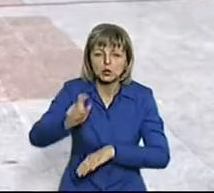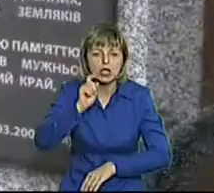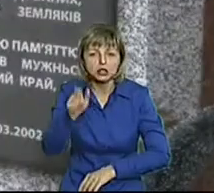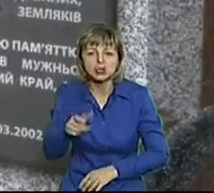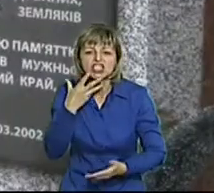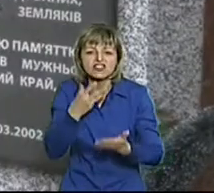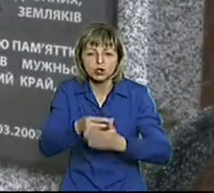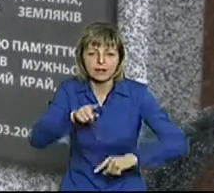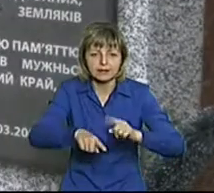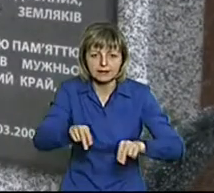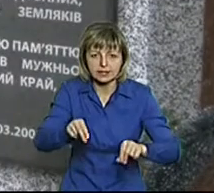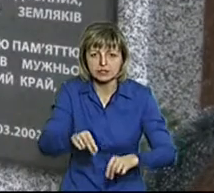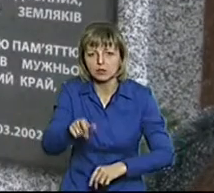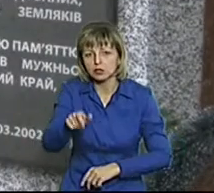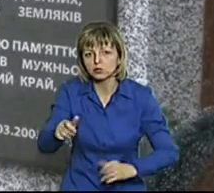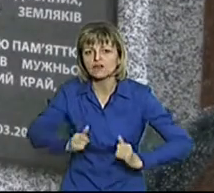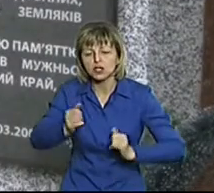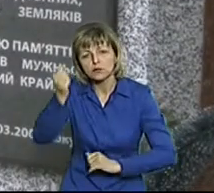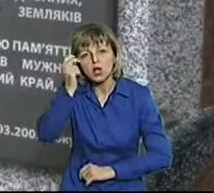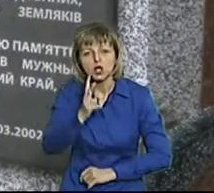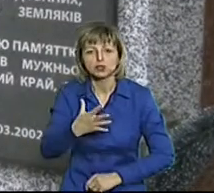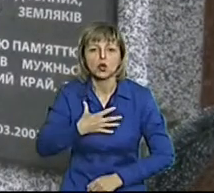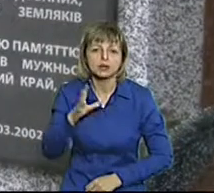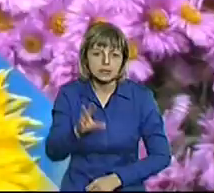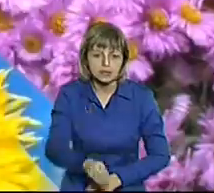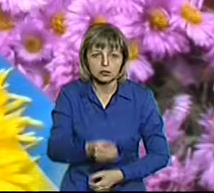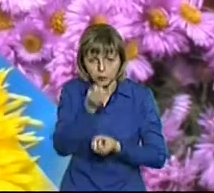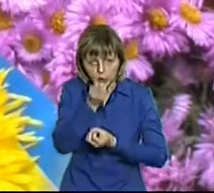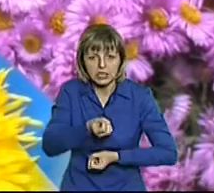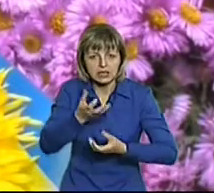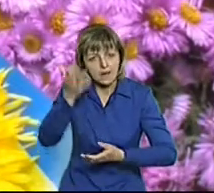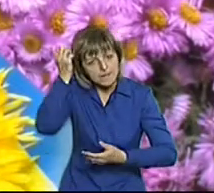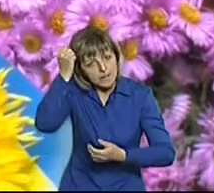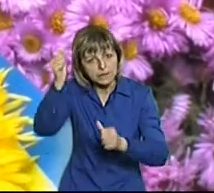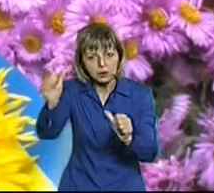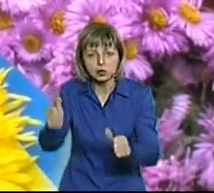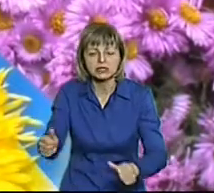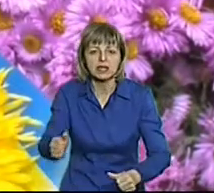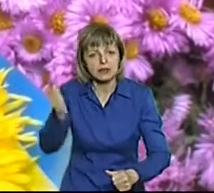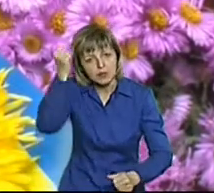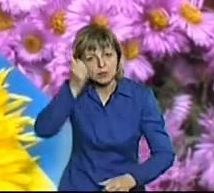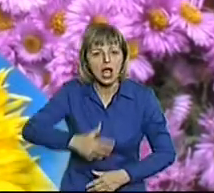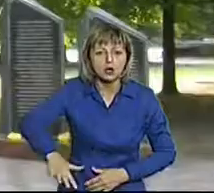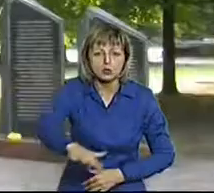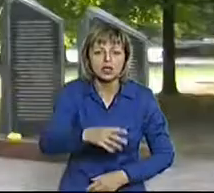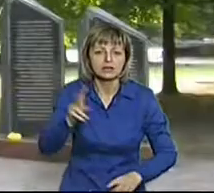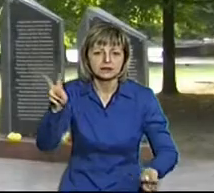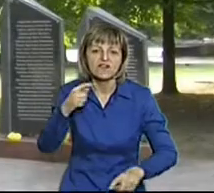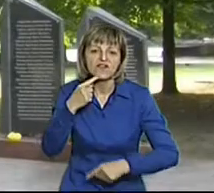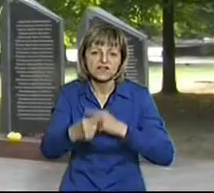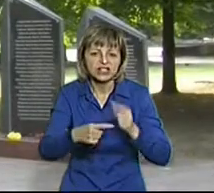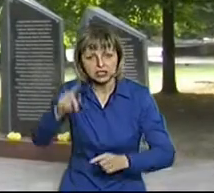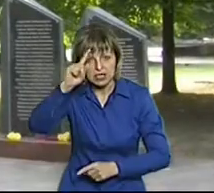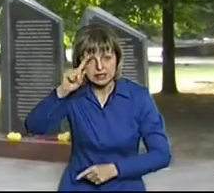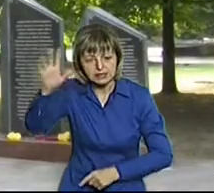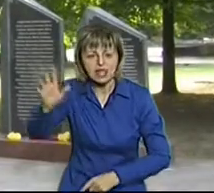рідних земель холмщаки вшанували пам'ять тих, хто загинув. Поклали квіти до пам'ятного знаку на меморіальному комплексі «Вічна слава» у